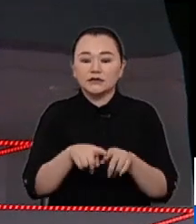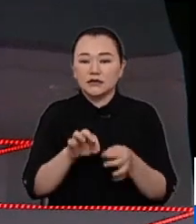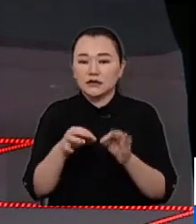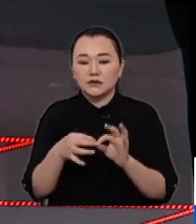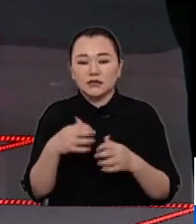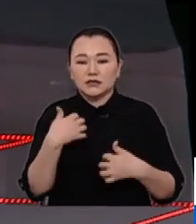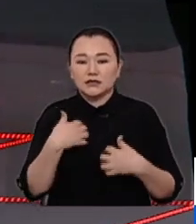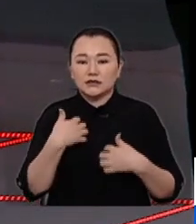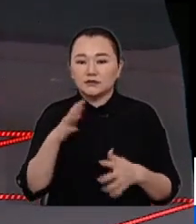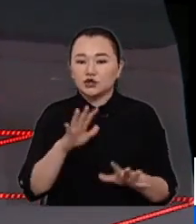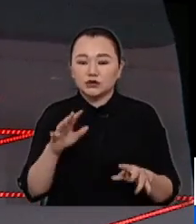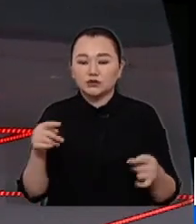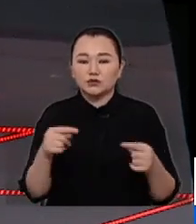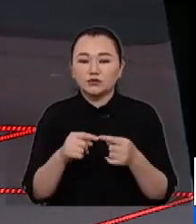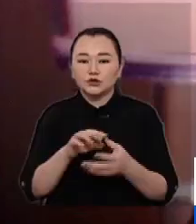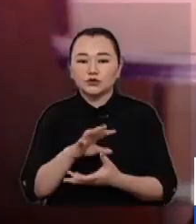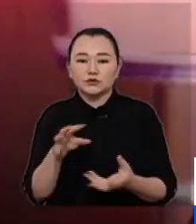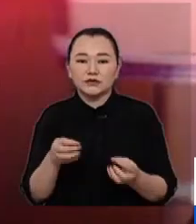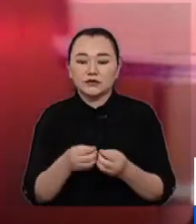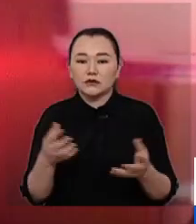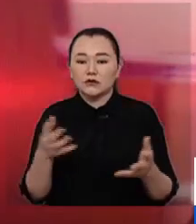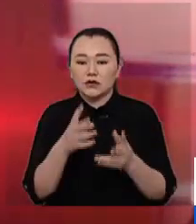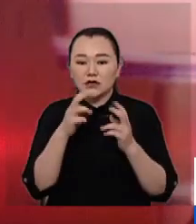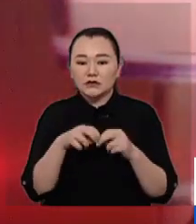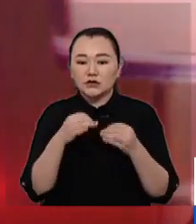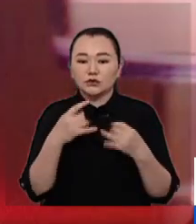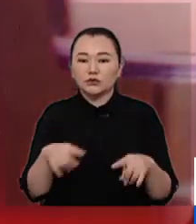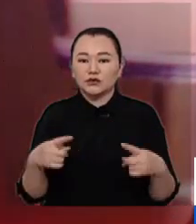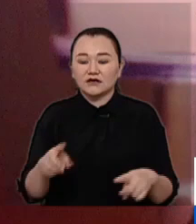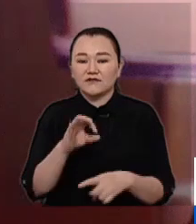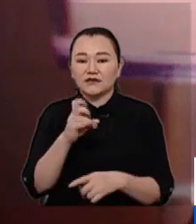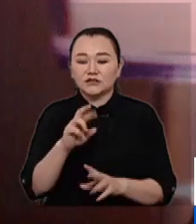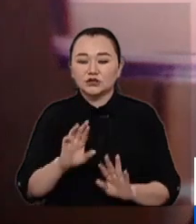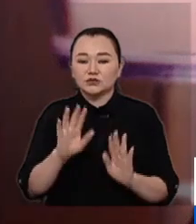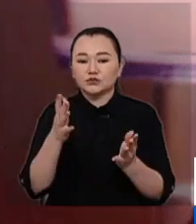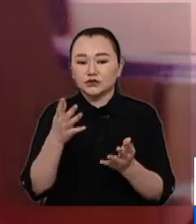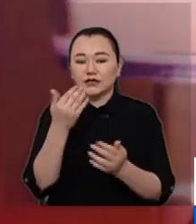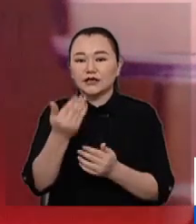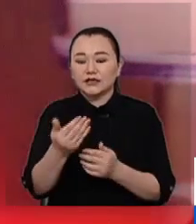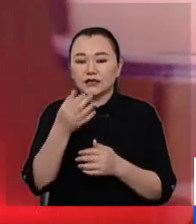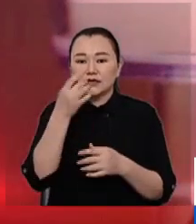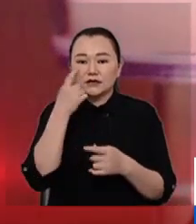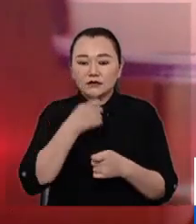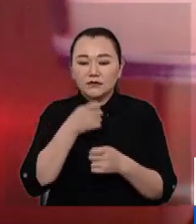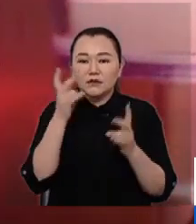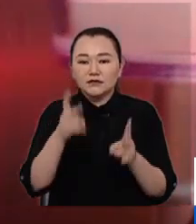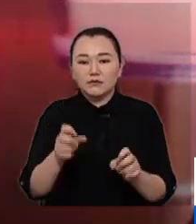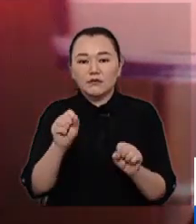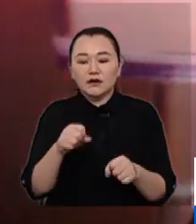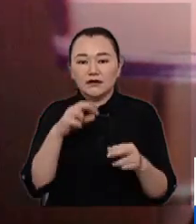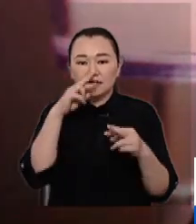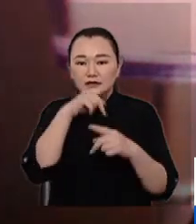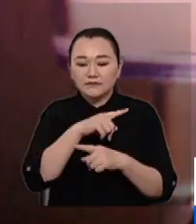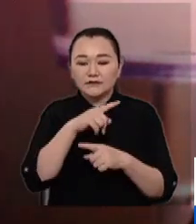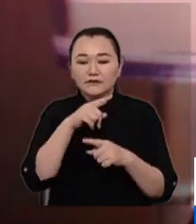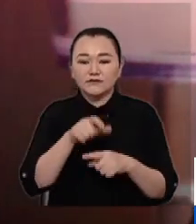не спешат с конкретными выводами. Они рассматривают и другие версии случившегося. По их данным, пострадавшие могли